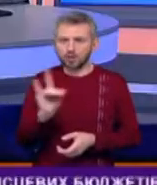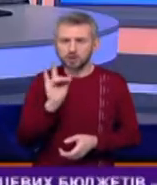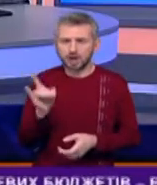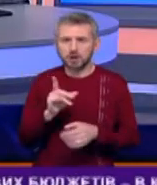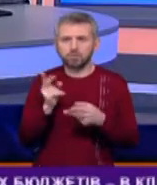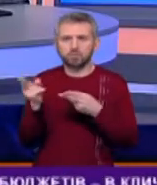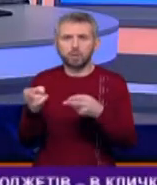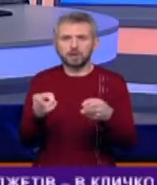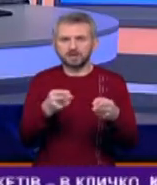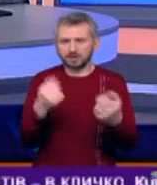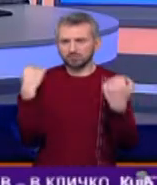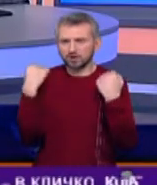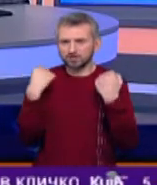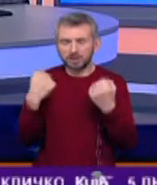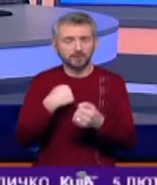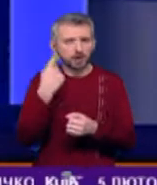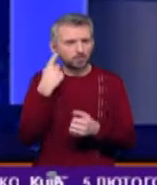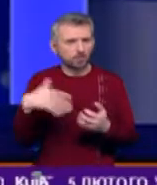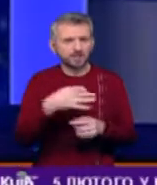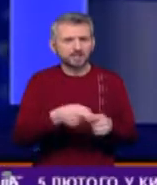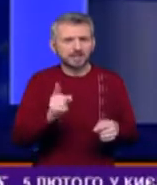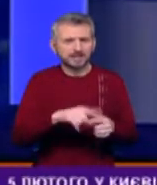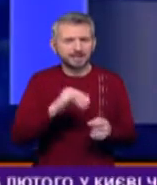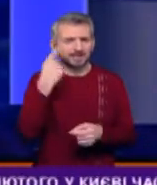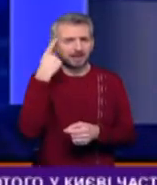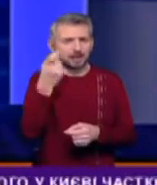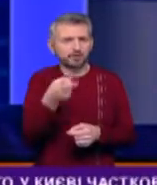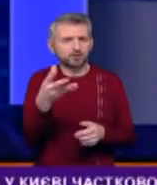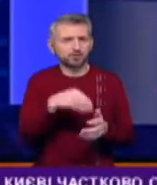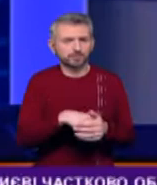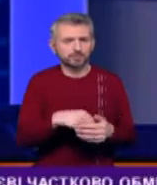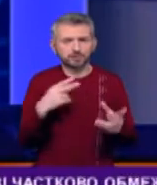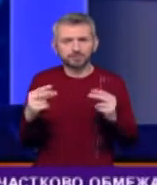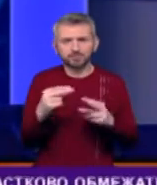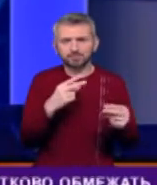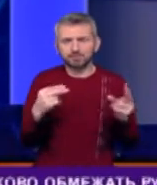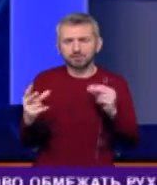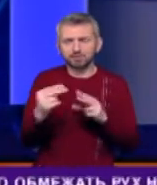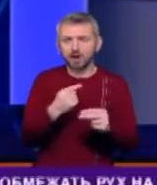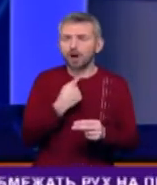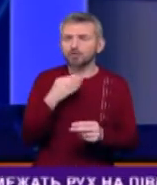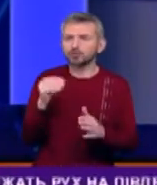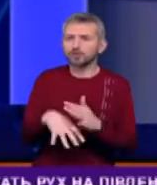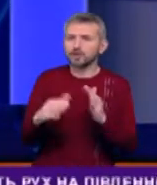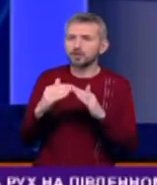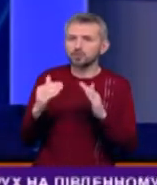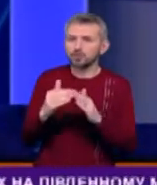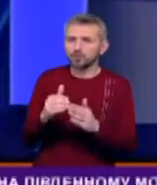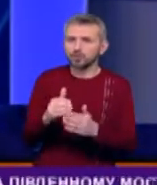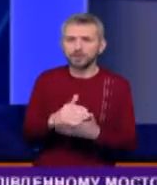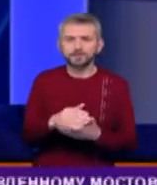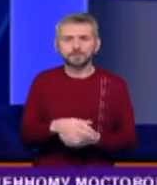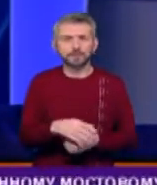спортсменів. Я думаю, що ці всі речі і заява в тому числі. А голосування на дому? Чи воно не є таке масове?